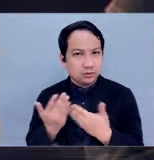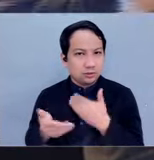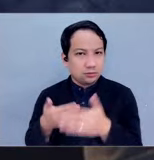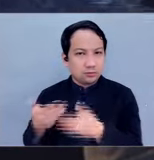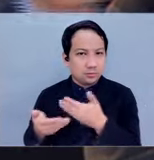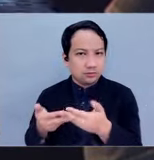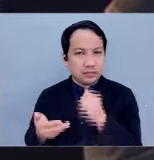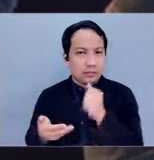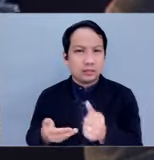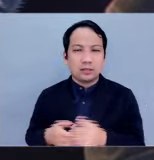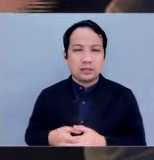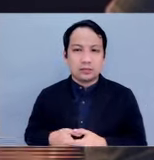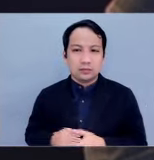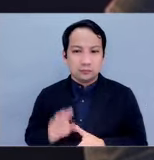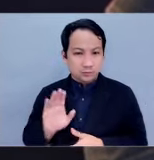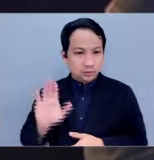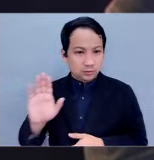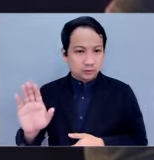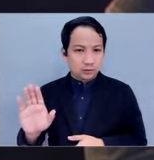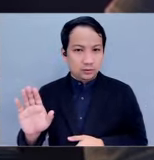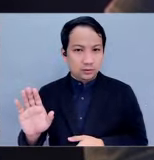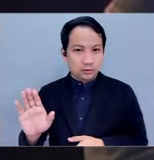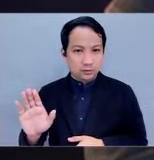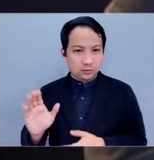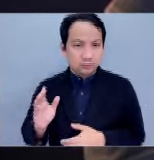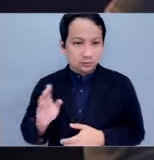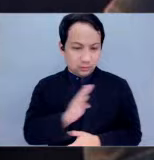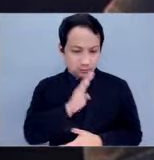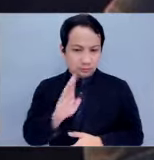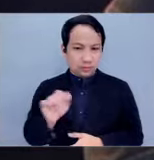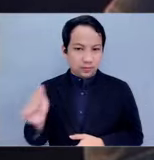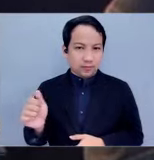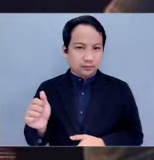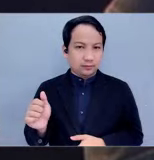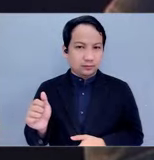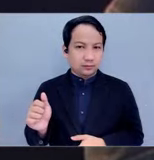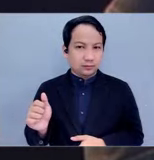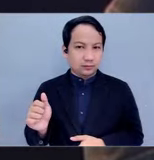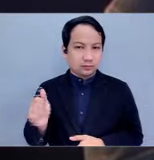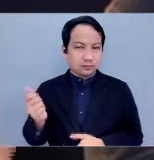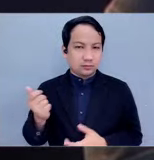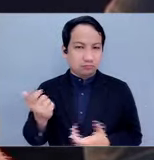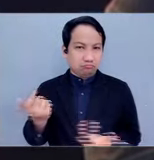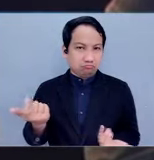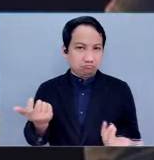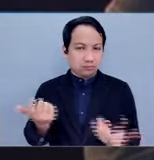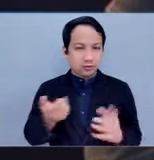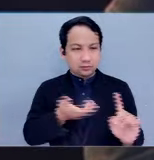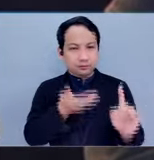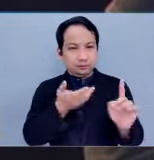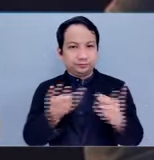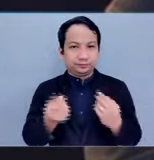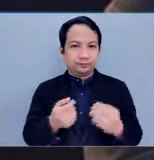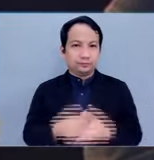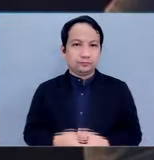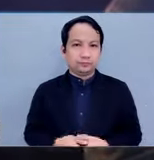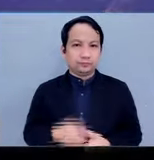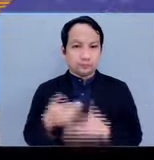So, sila yung medyo malakas yung loob at yung may grit at right. May tenacity to do this process.